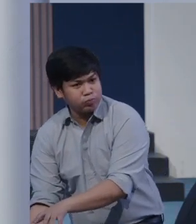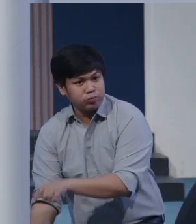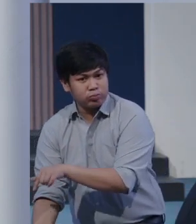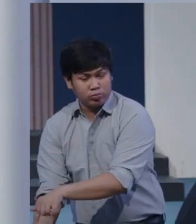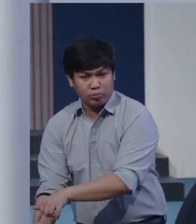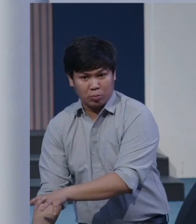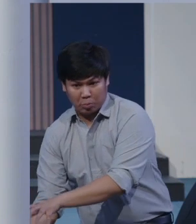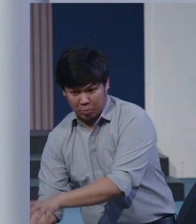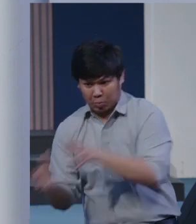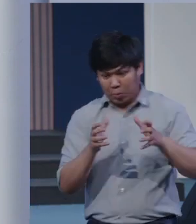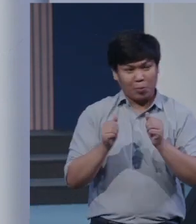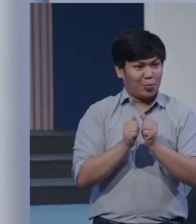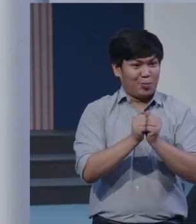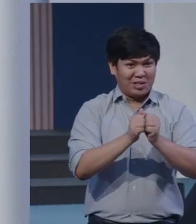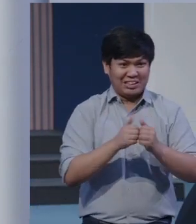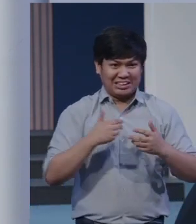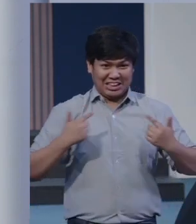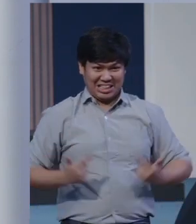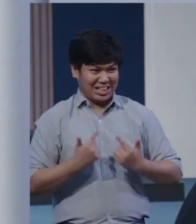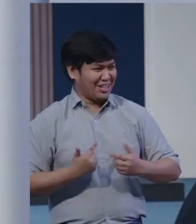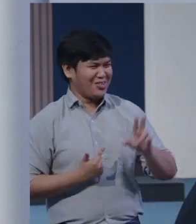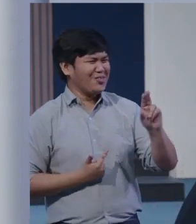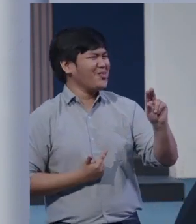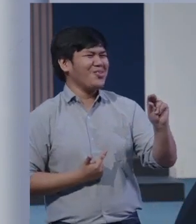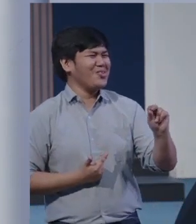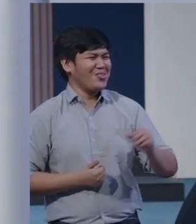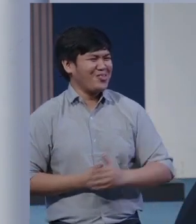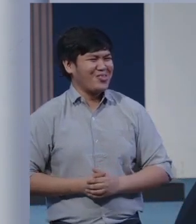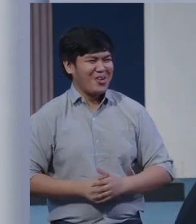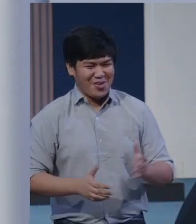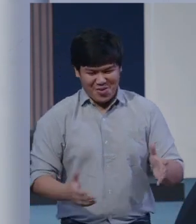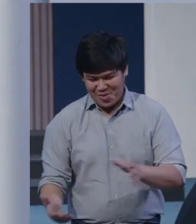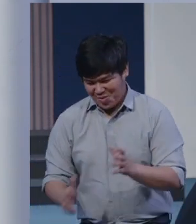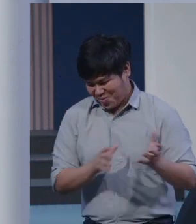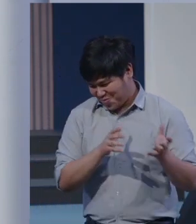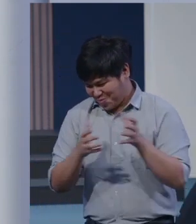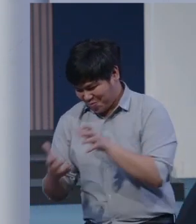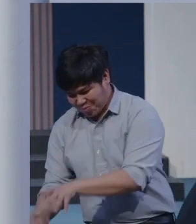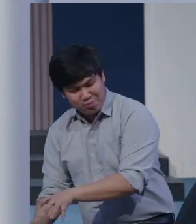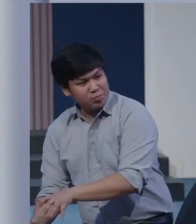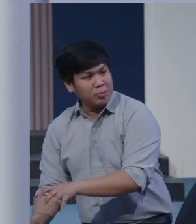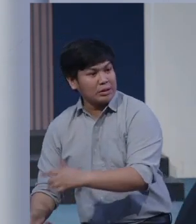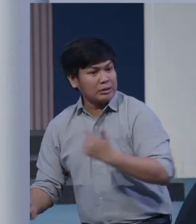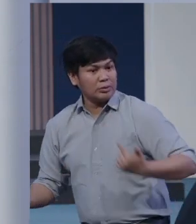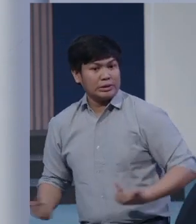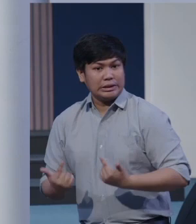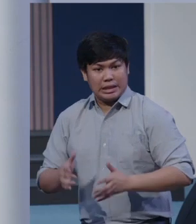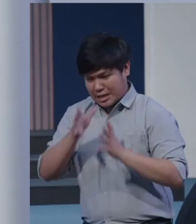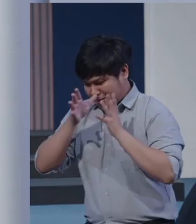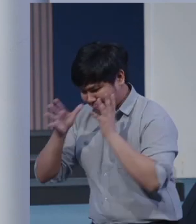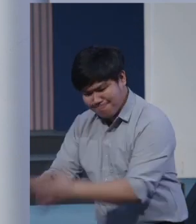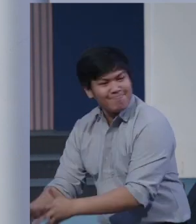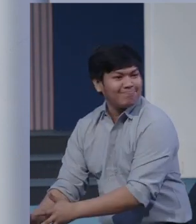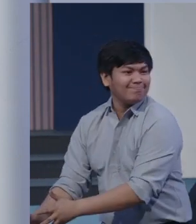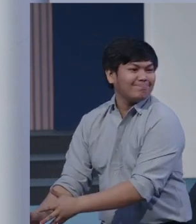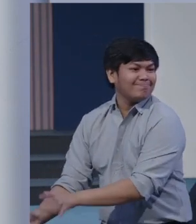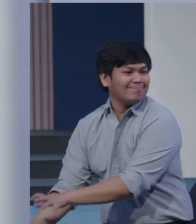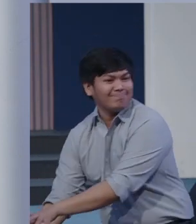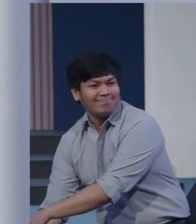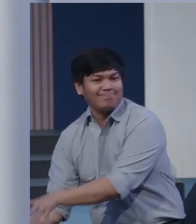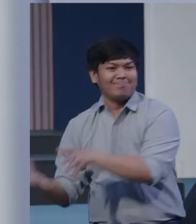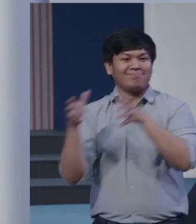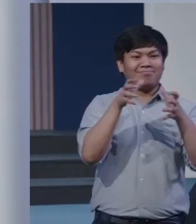binabise sa tubig Tapos iniangat yung kanyang paglubog ay simbolo ng kanyang